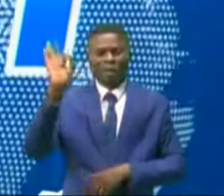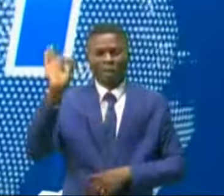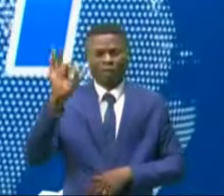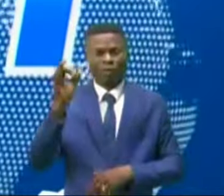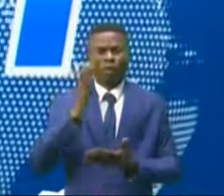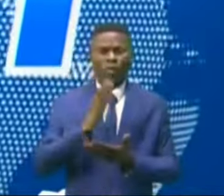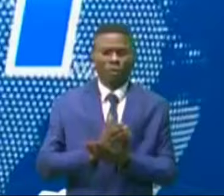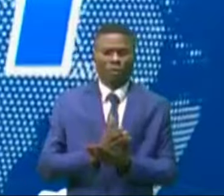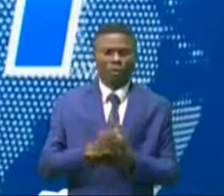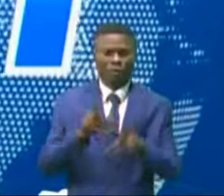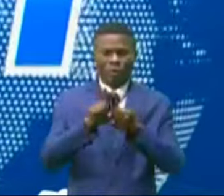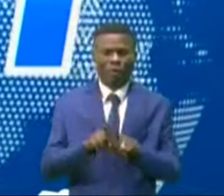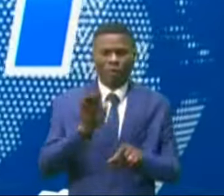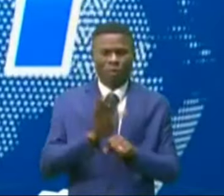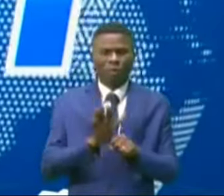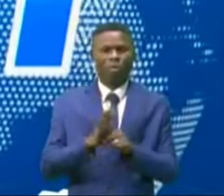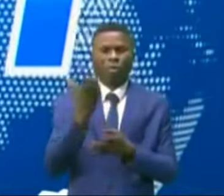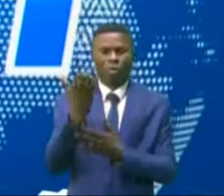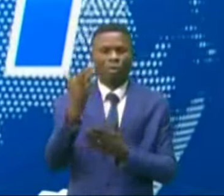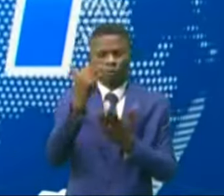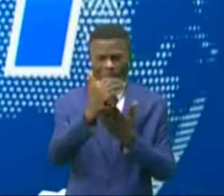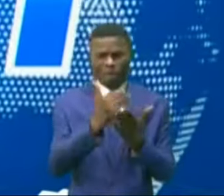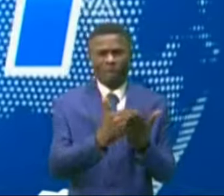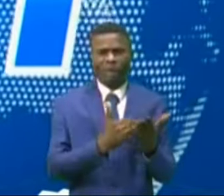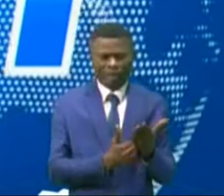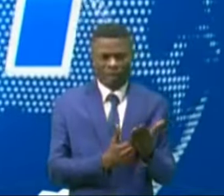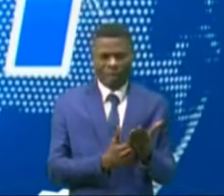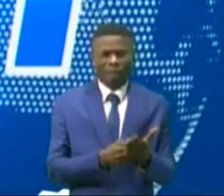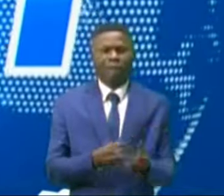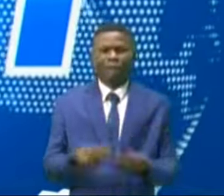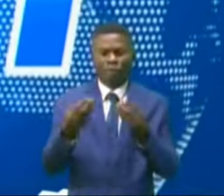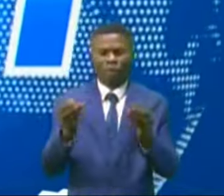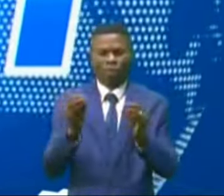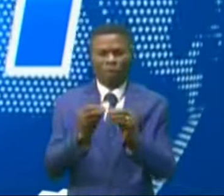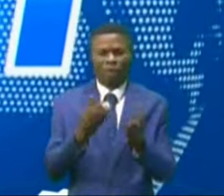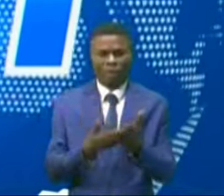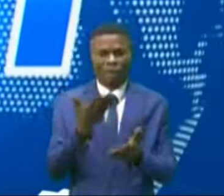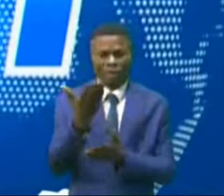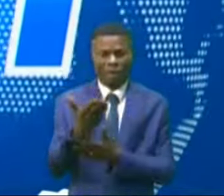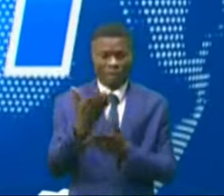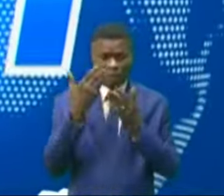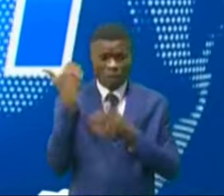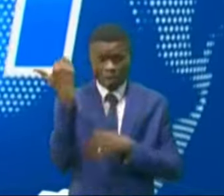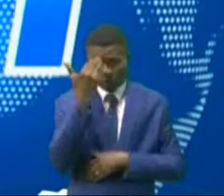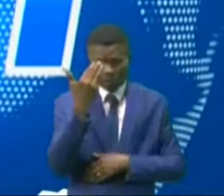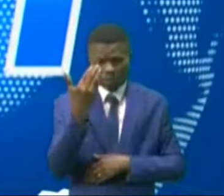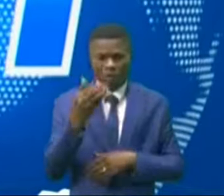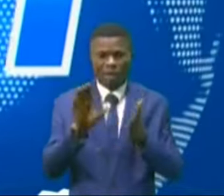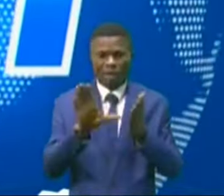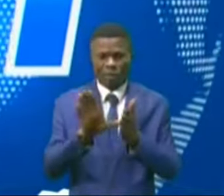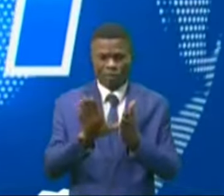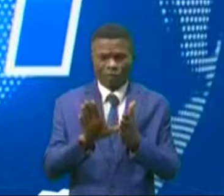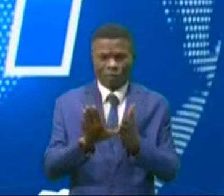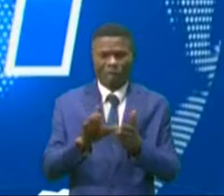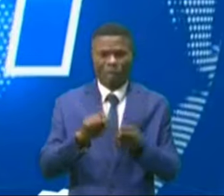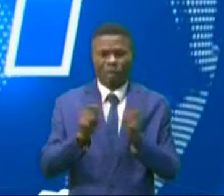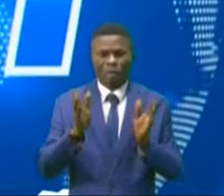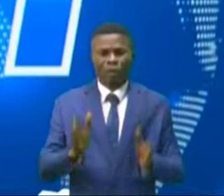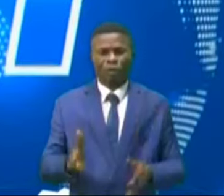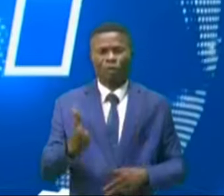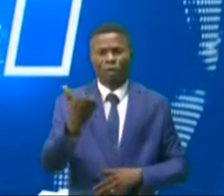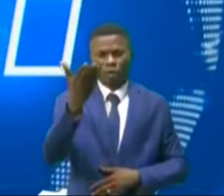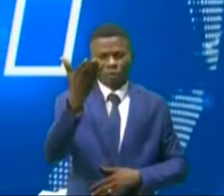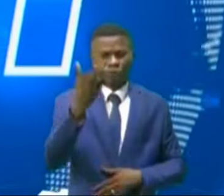privées. Plusieurs recommandations ont été données. Je vous prie de suivre cela dans ce reportage de